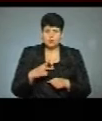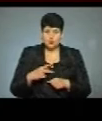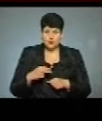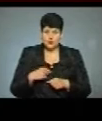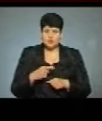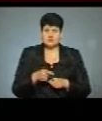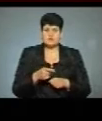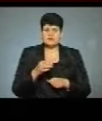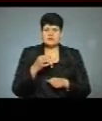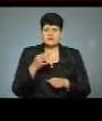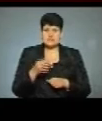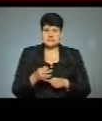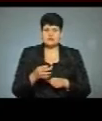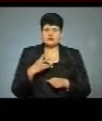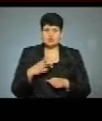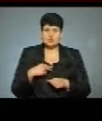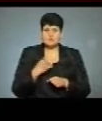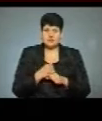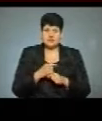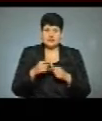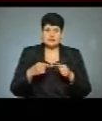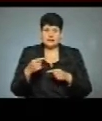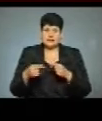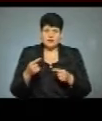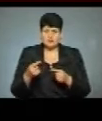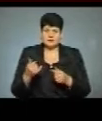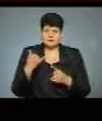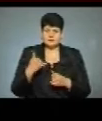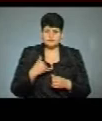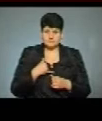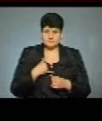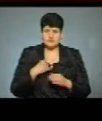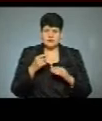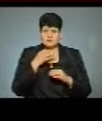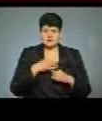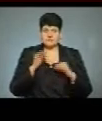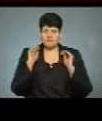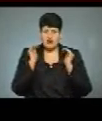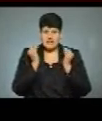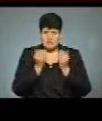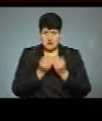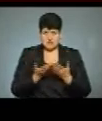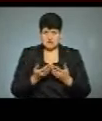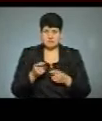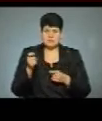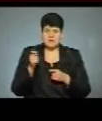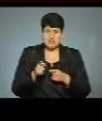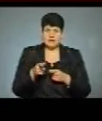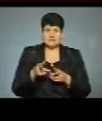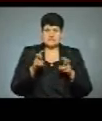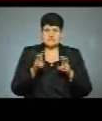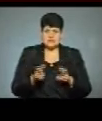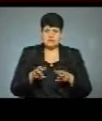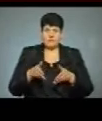він комусь сказав, де дочка працювала, і так вийшли на нас. Нам сказали, що він вже в реанімації. Ми приїхали, а він сидів в